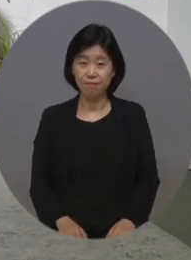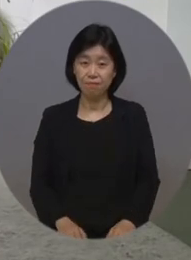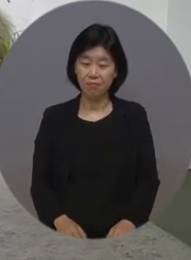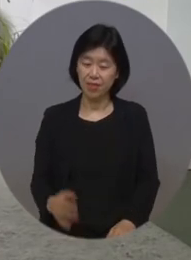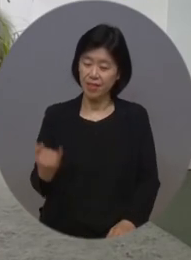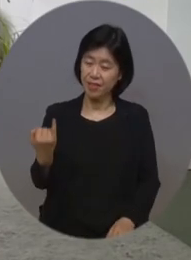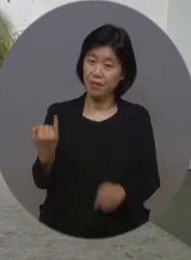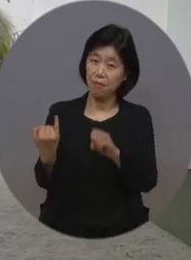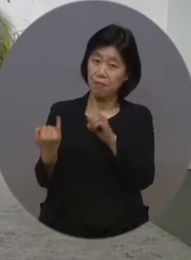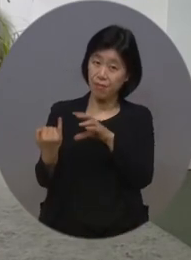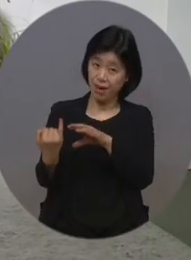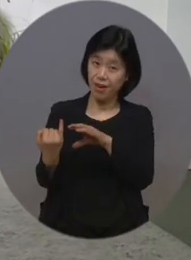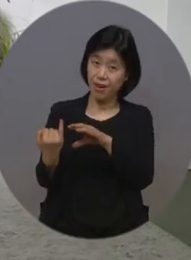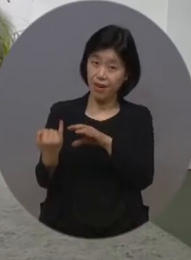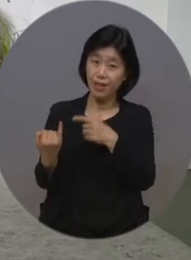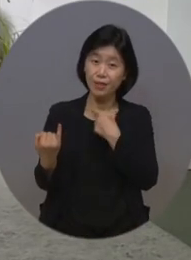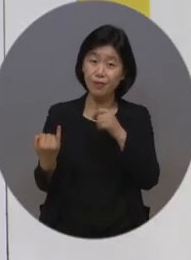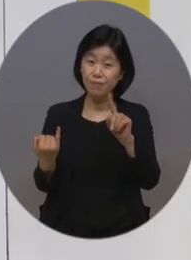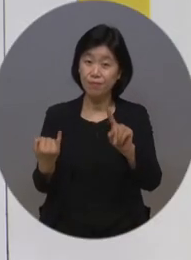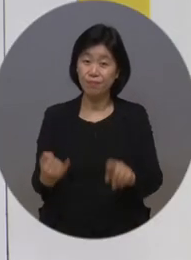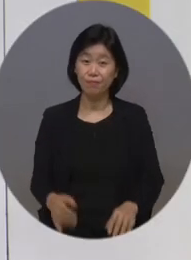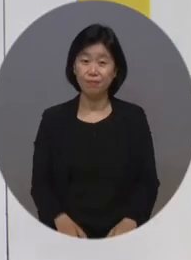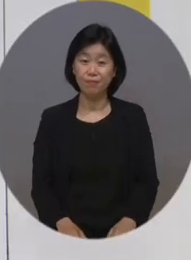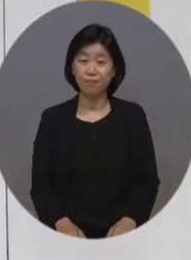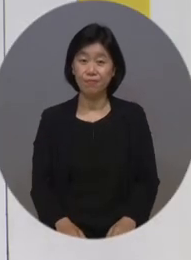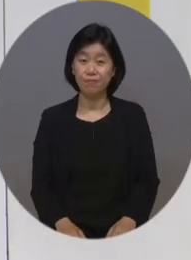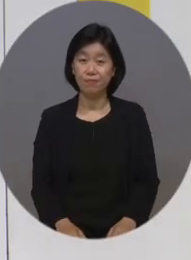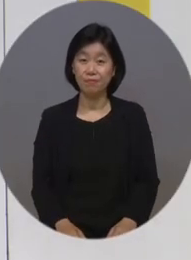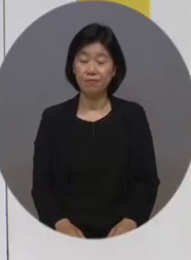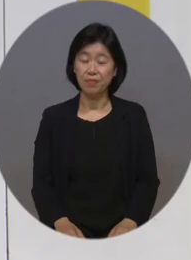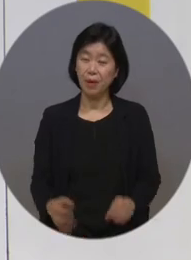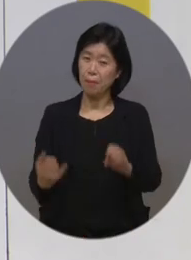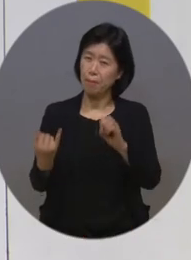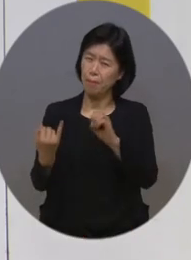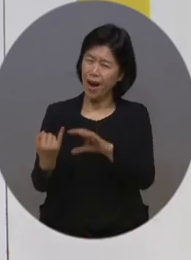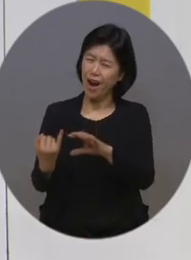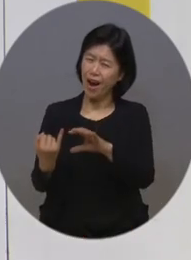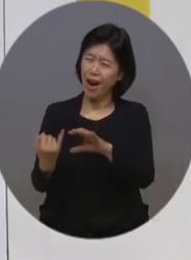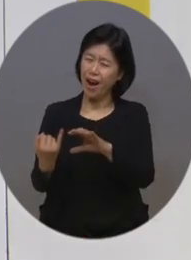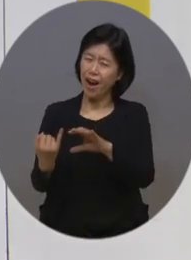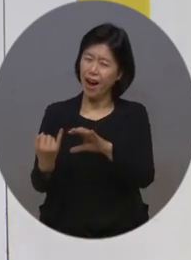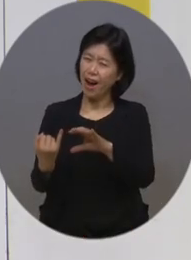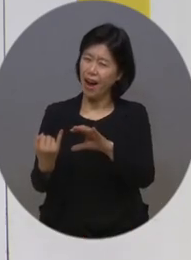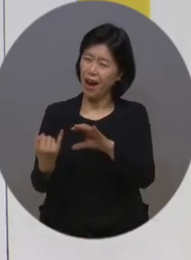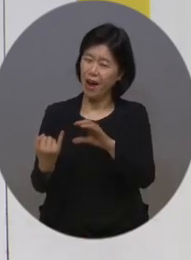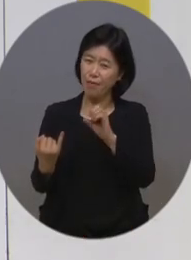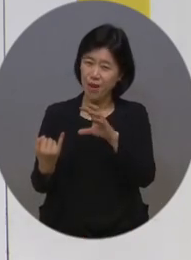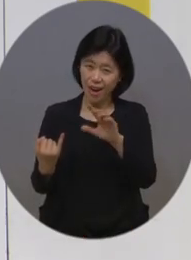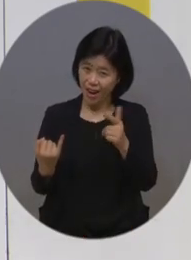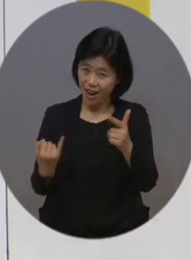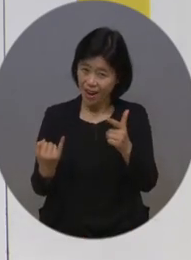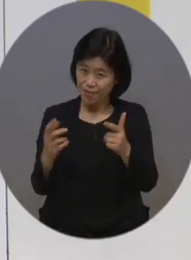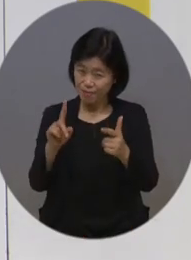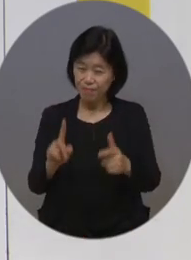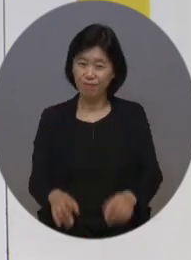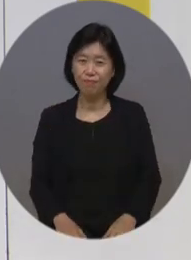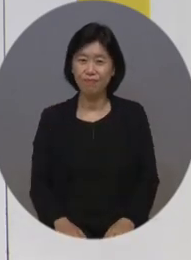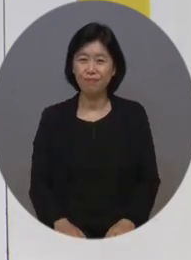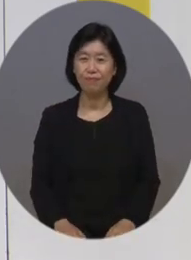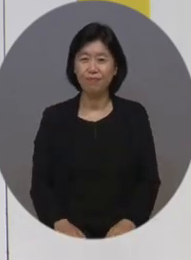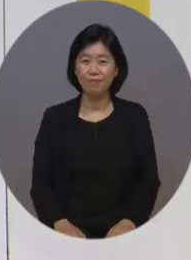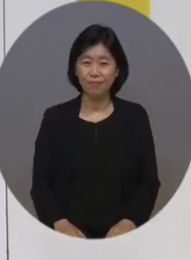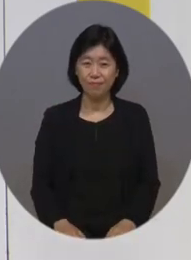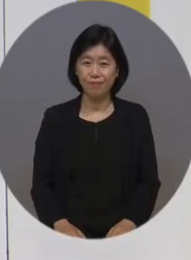저 기회를 드릴게요 4 가양 말씀 하실까 뭐 안할까 엮을 질렀어요 제가 아 그